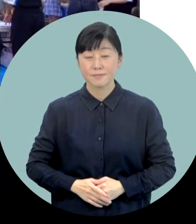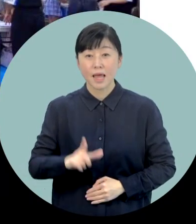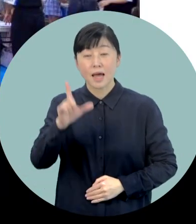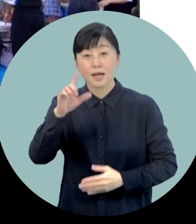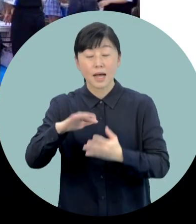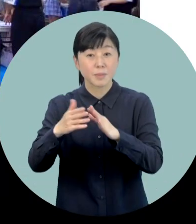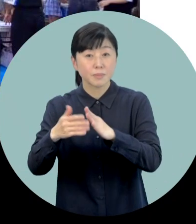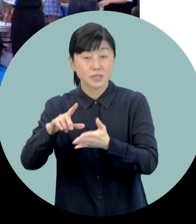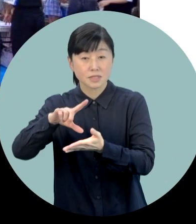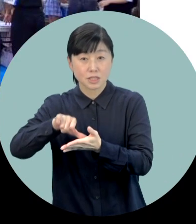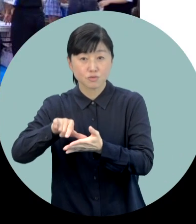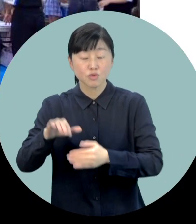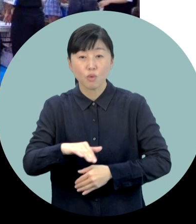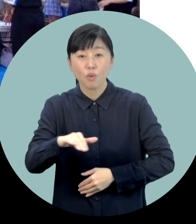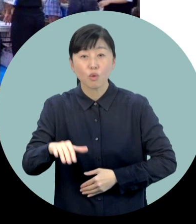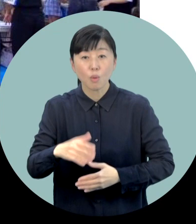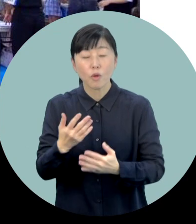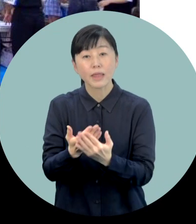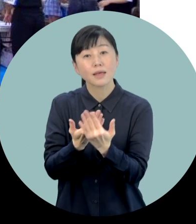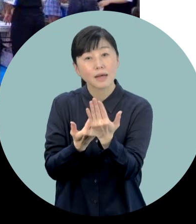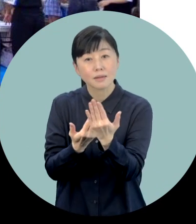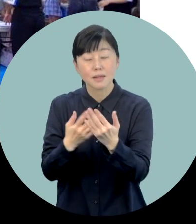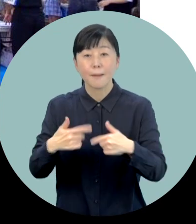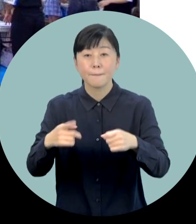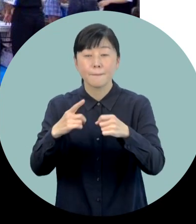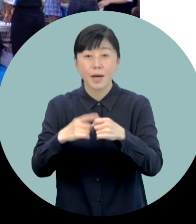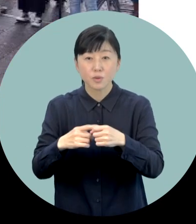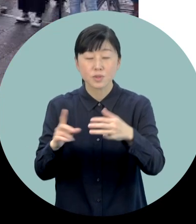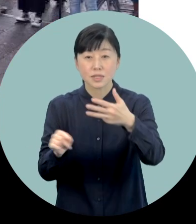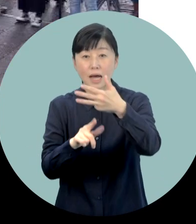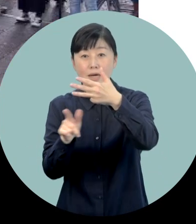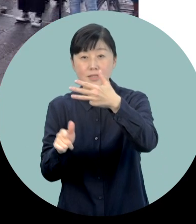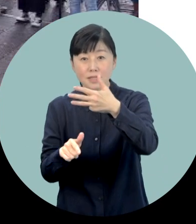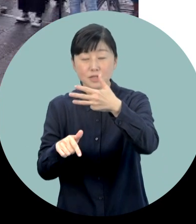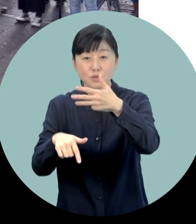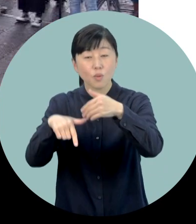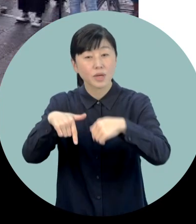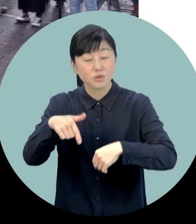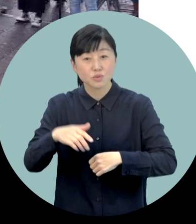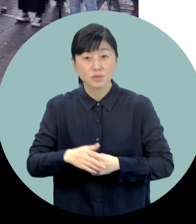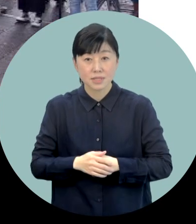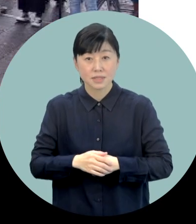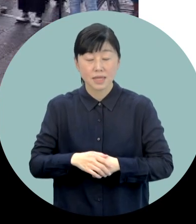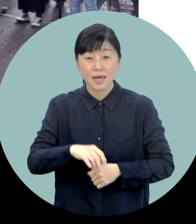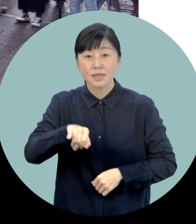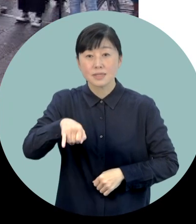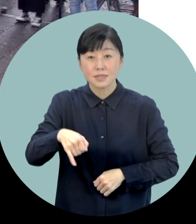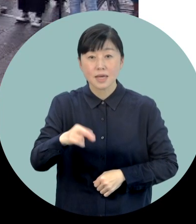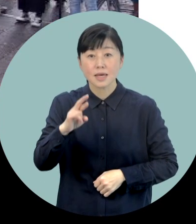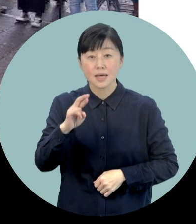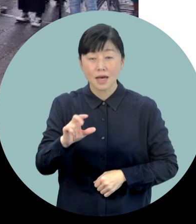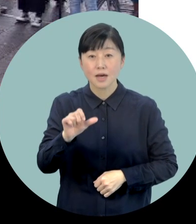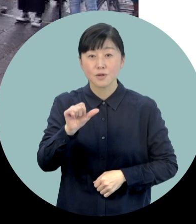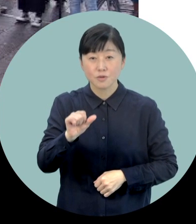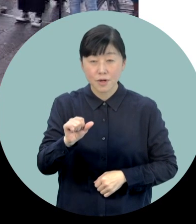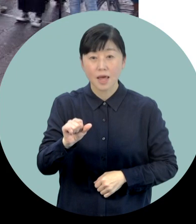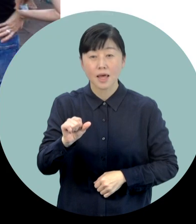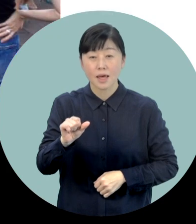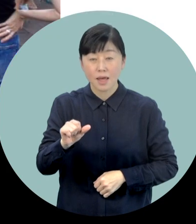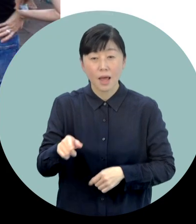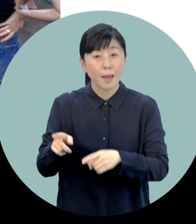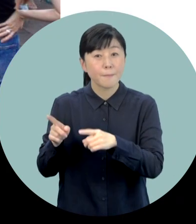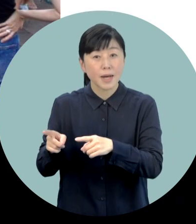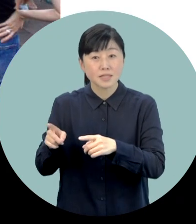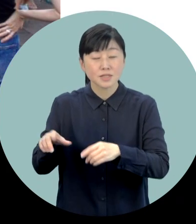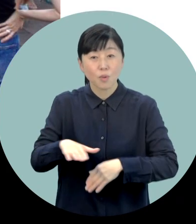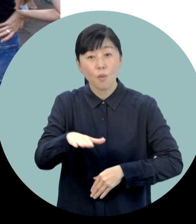上町地区子ども大会が毎年8月下旬に JRA 馬事公園前欅広場で